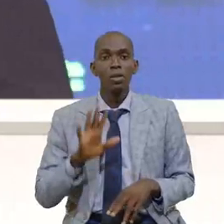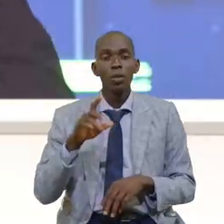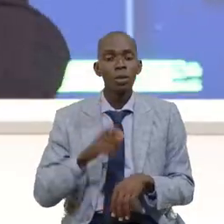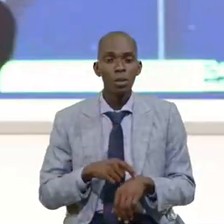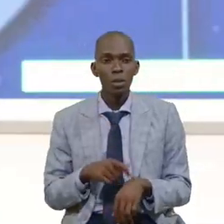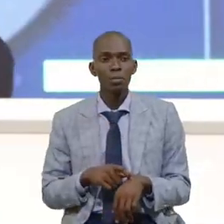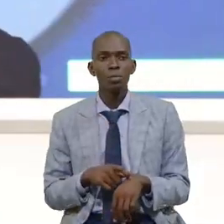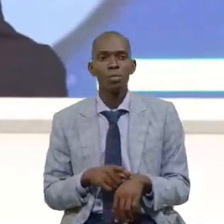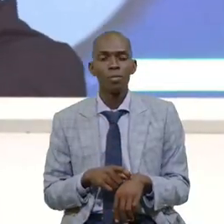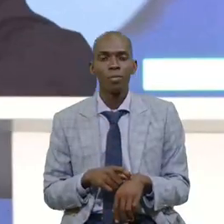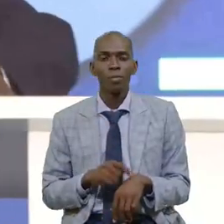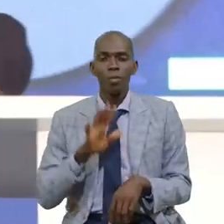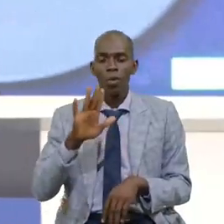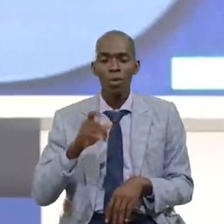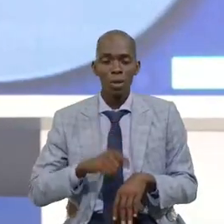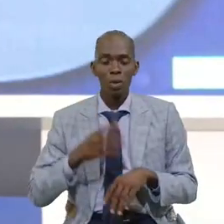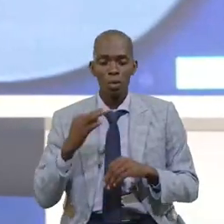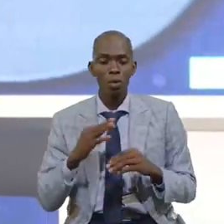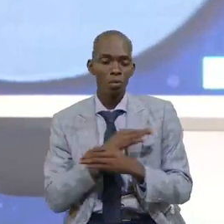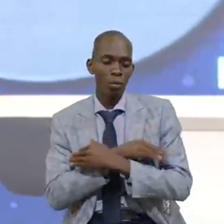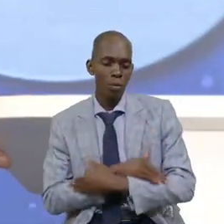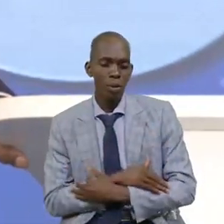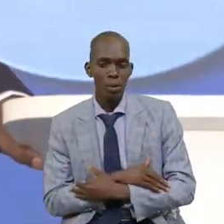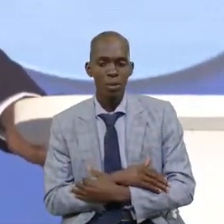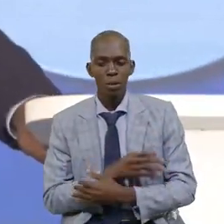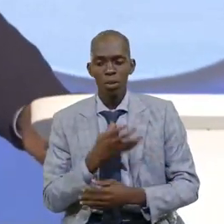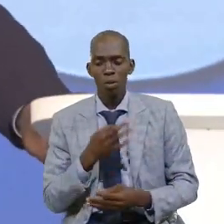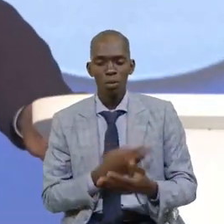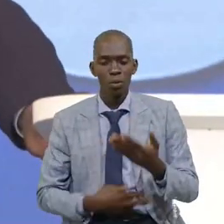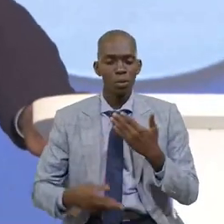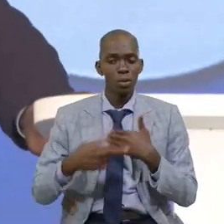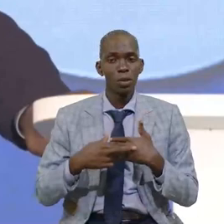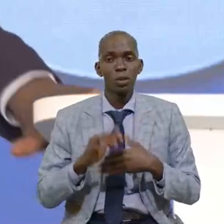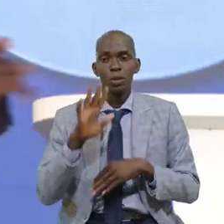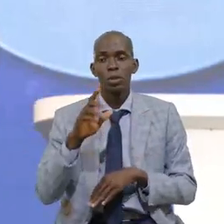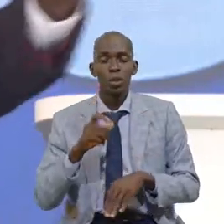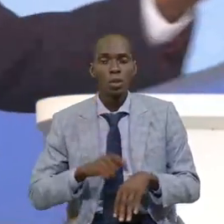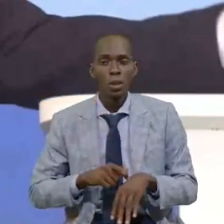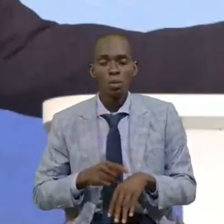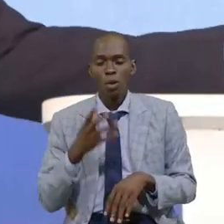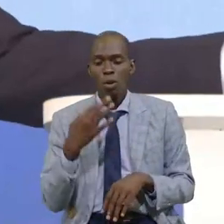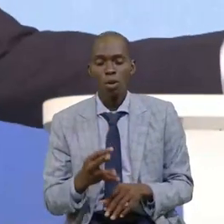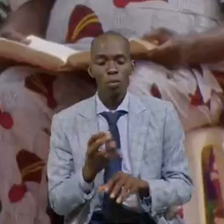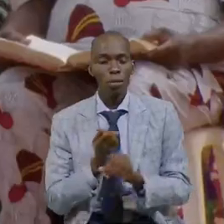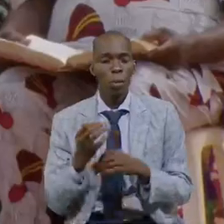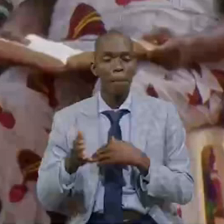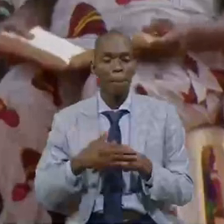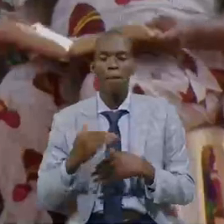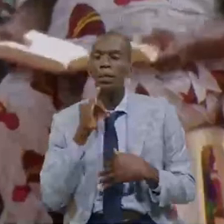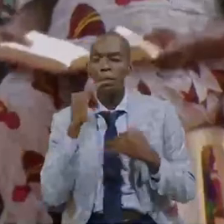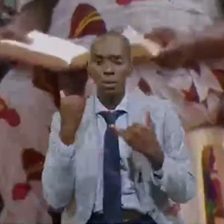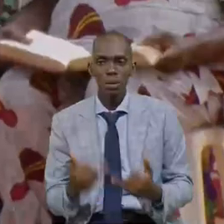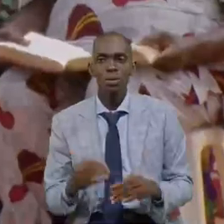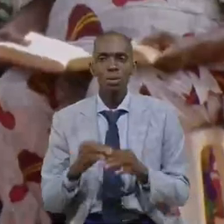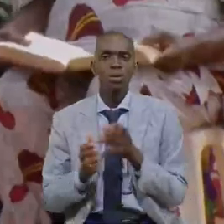ton heure de repos, de restauration, ton moment de recouvrement est